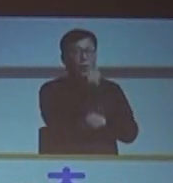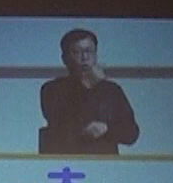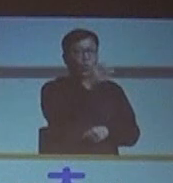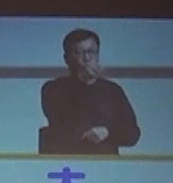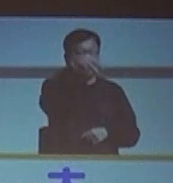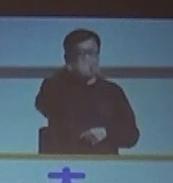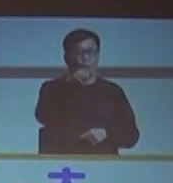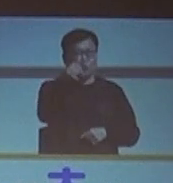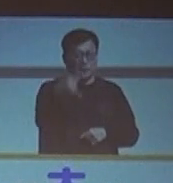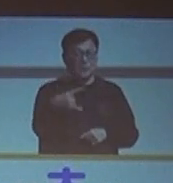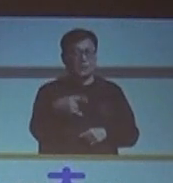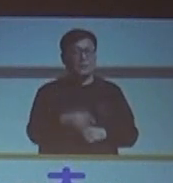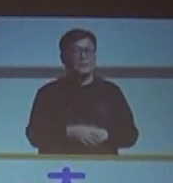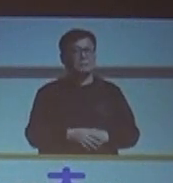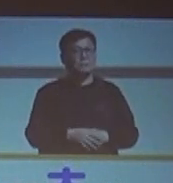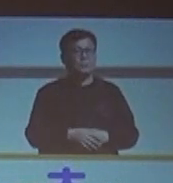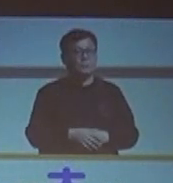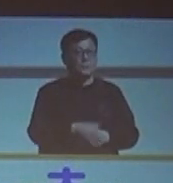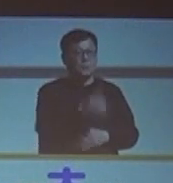그렇게 많이 불러주고 홍추희.